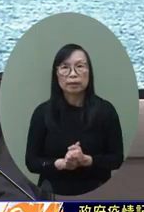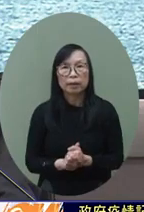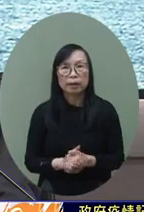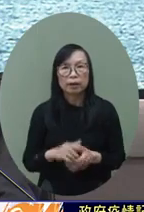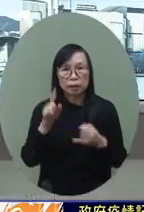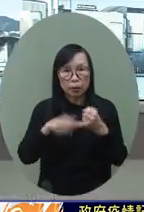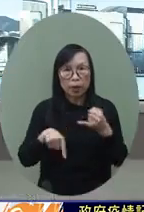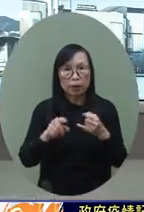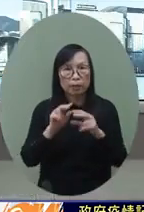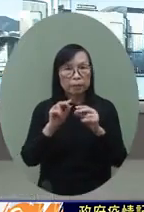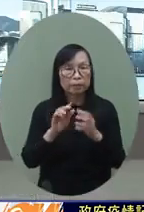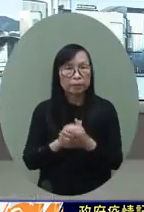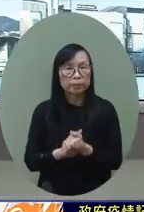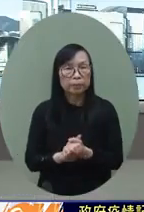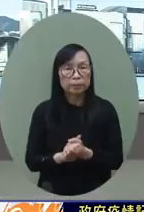最後一條。